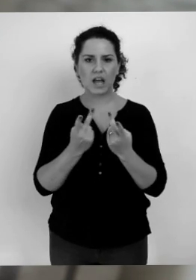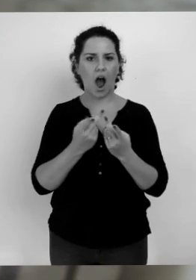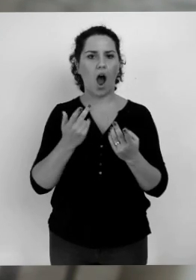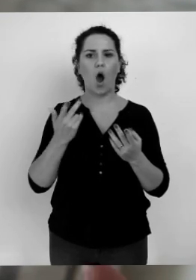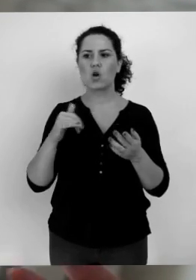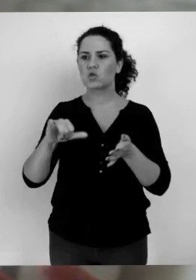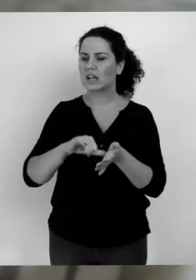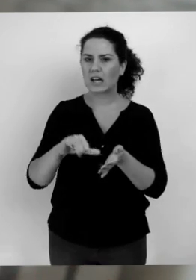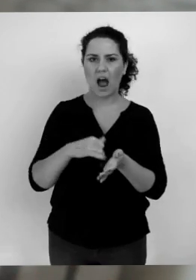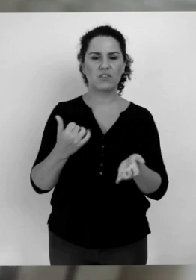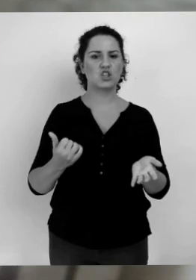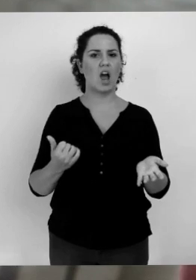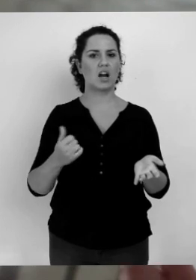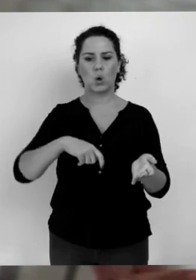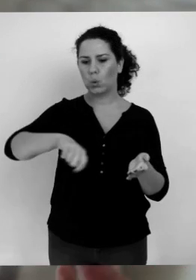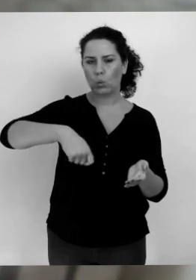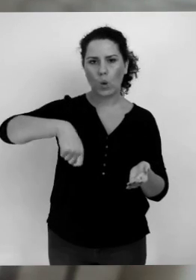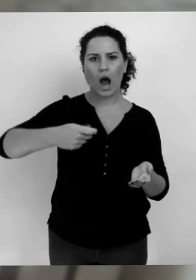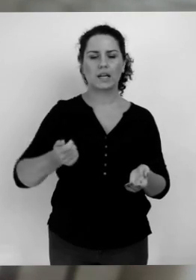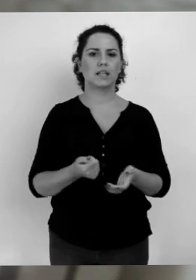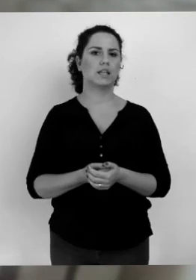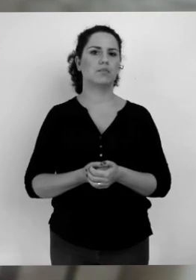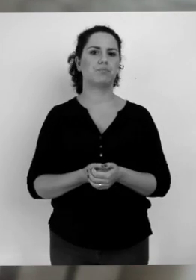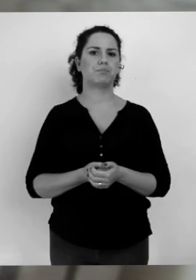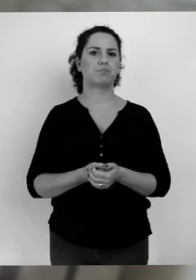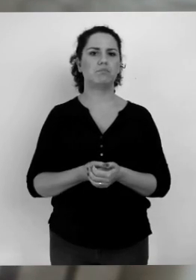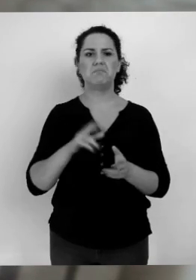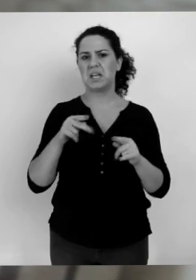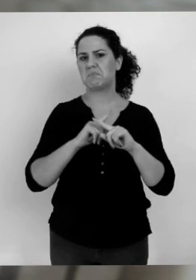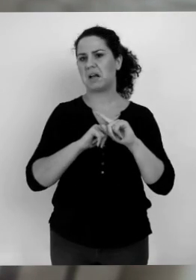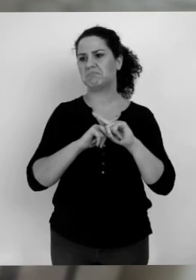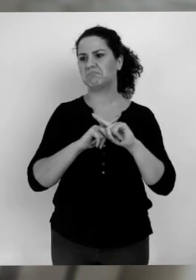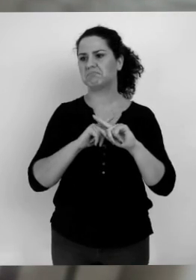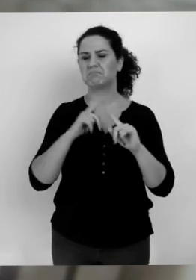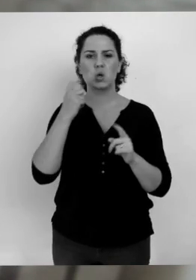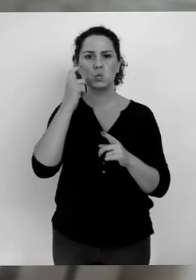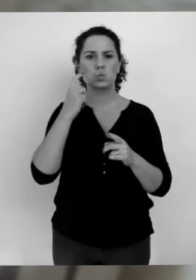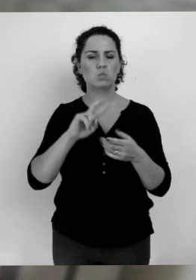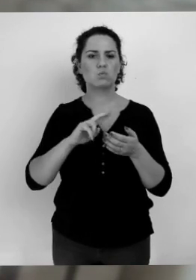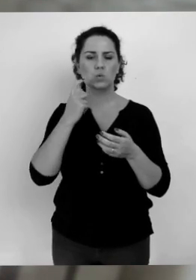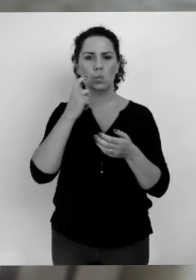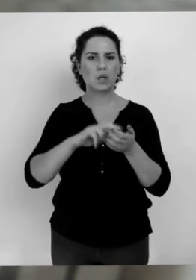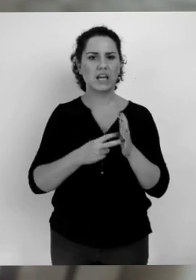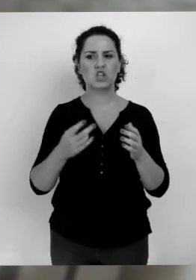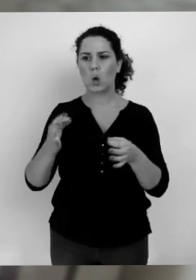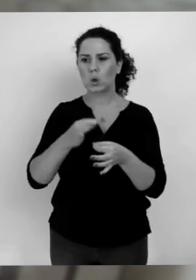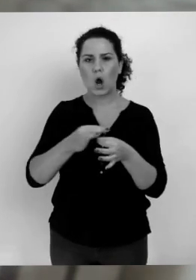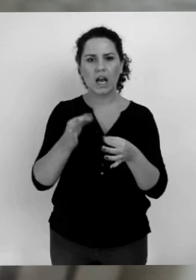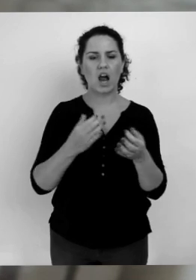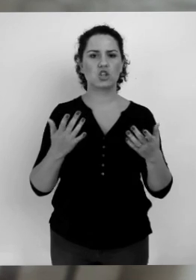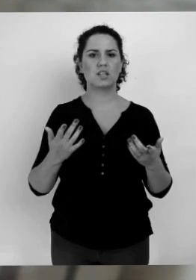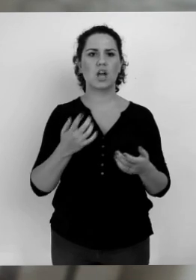su grafičari, kuhari, ima svaki subotehničari i krojači